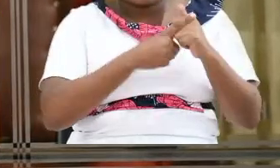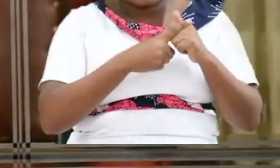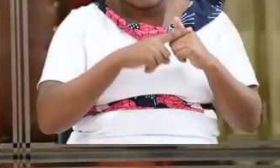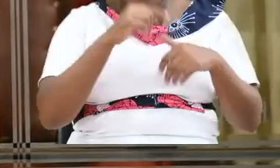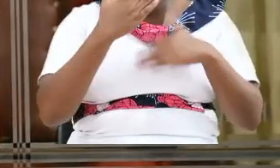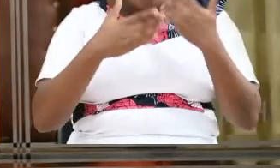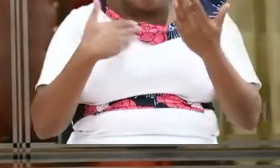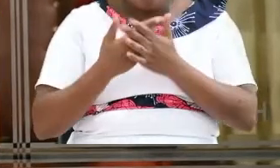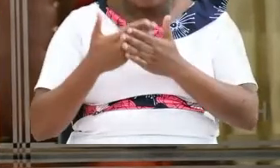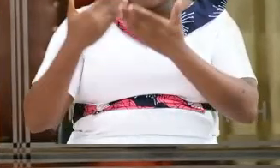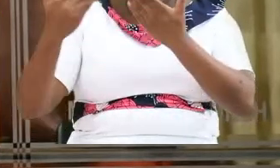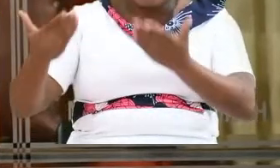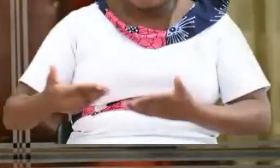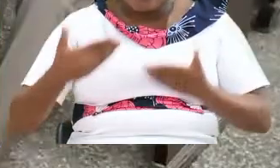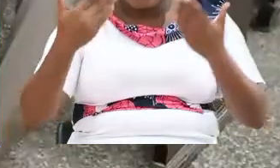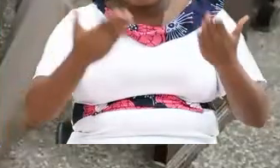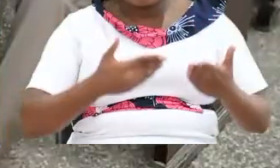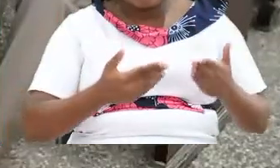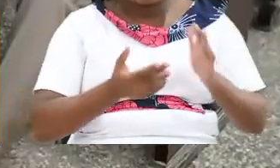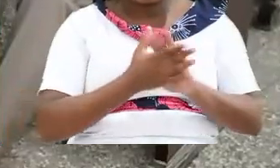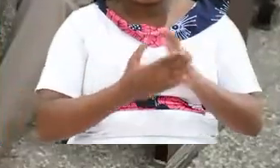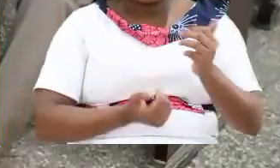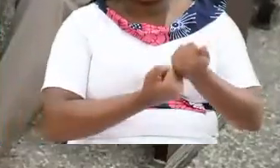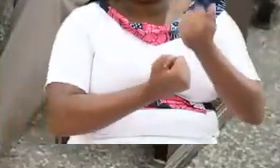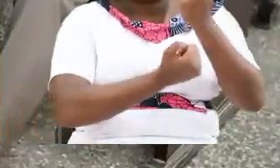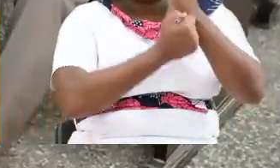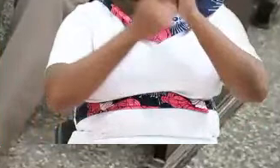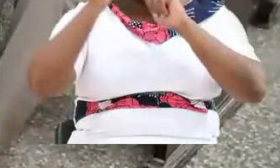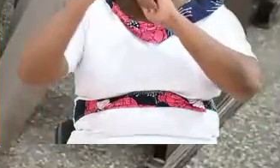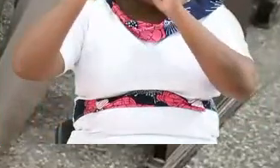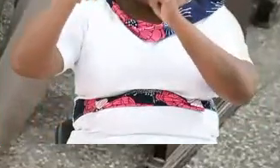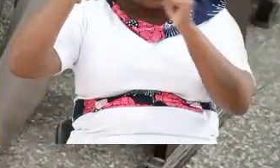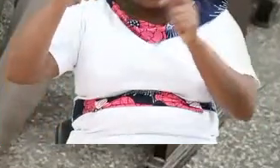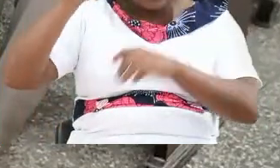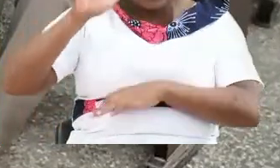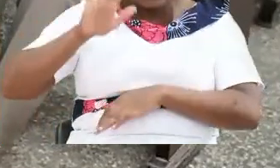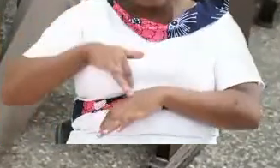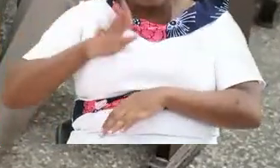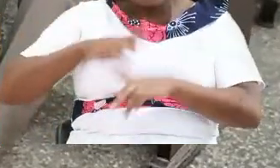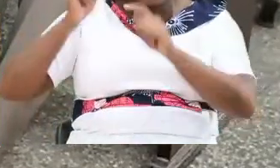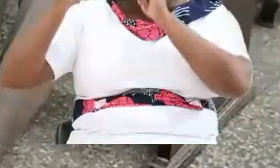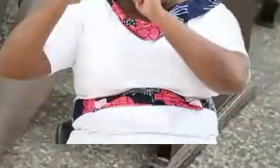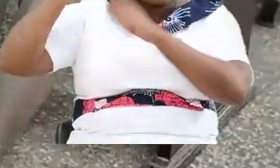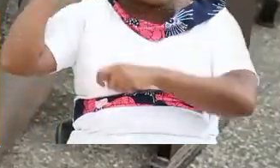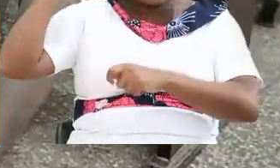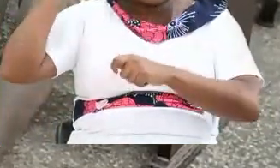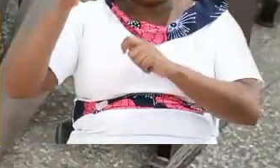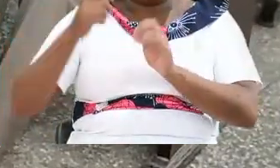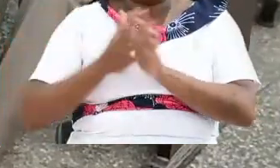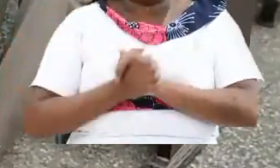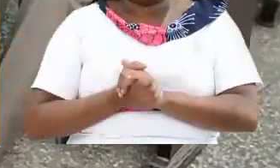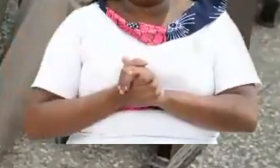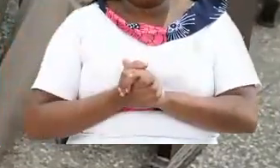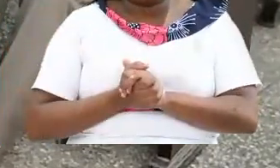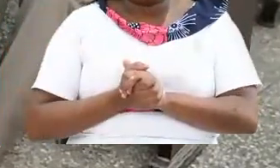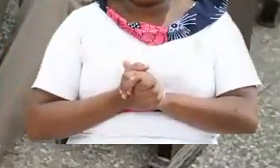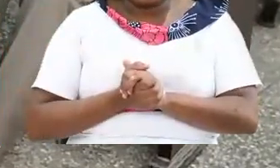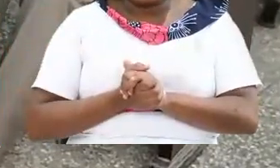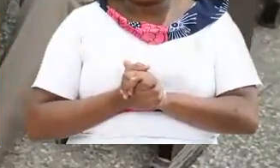Wote wanakaribishwa kusimama na hicho kikundi. Tukisimama na hicho kikundi, tumesimama na kanisa